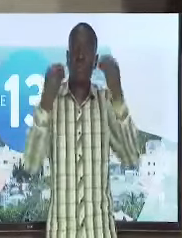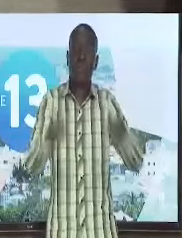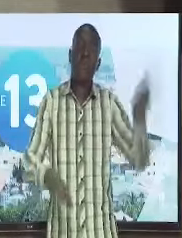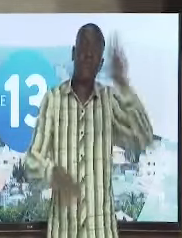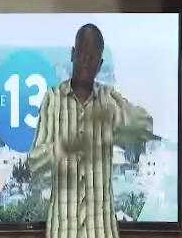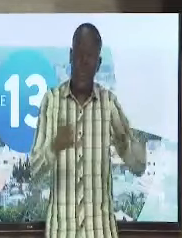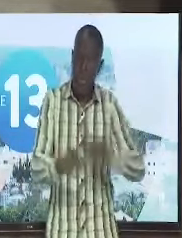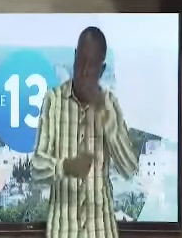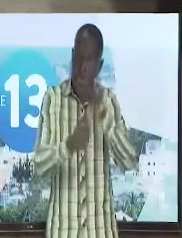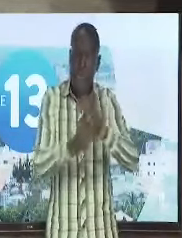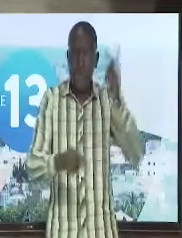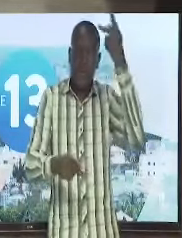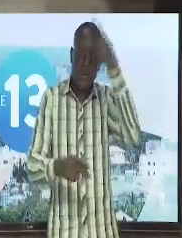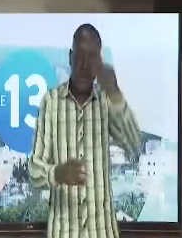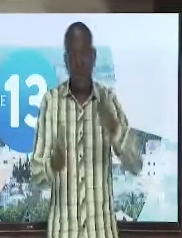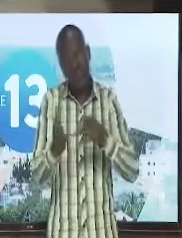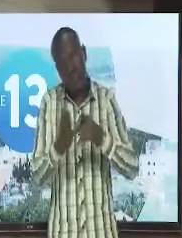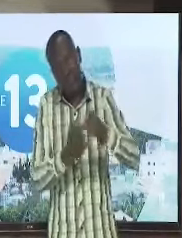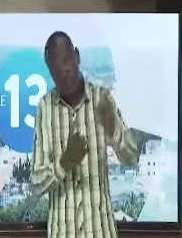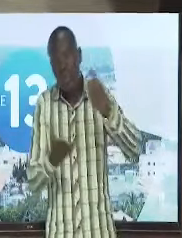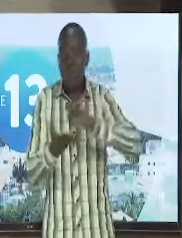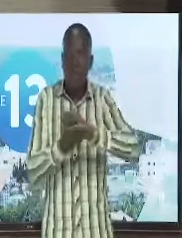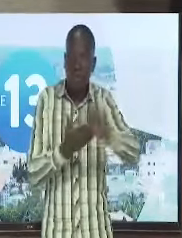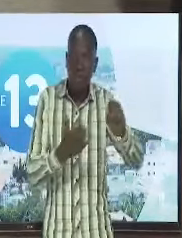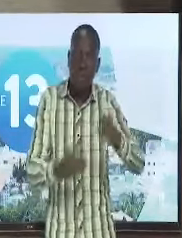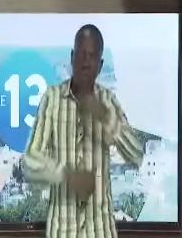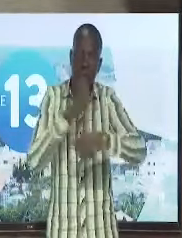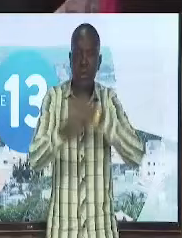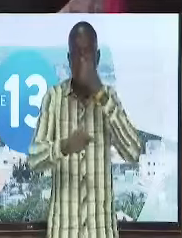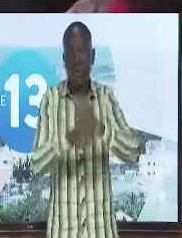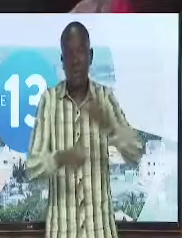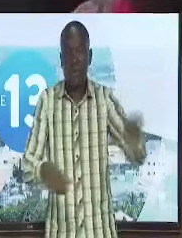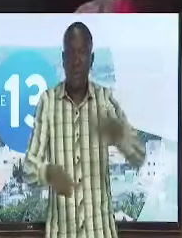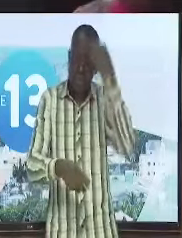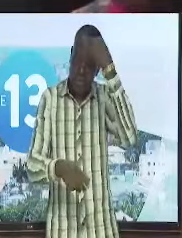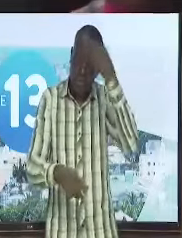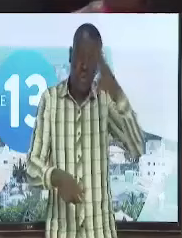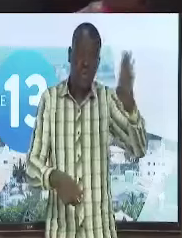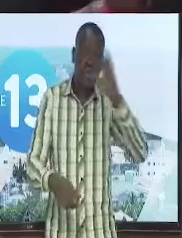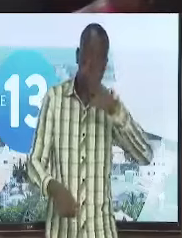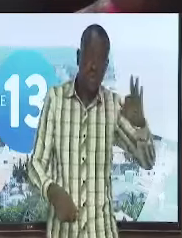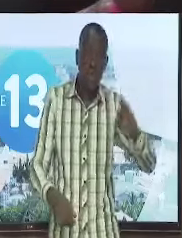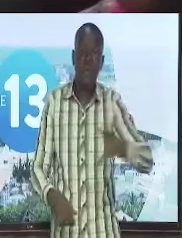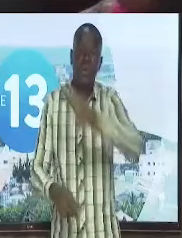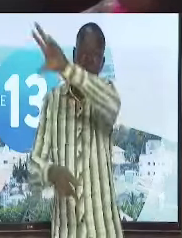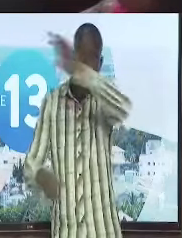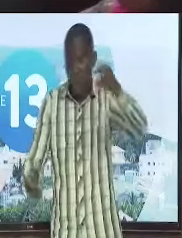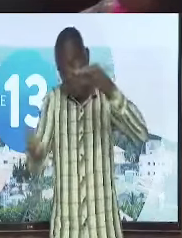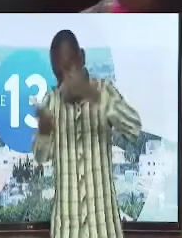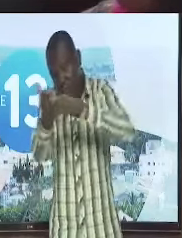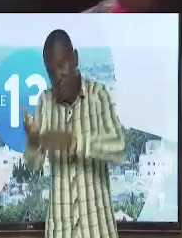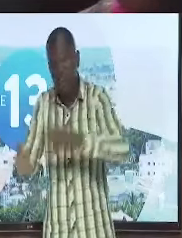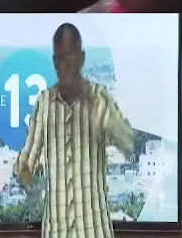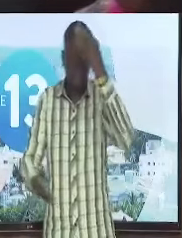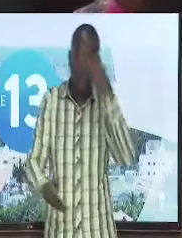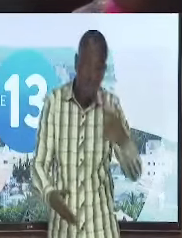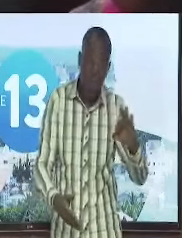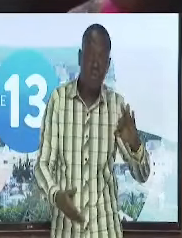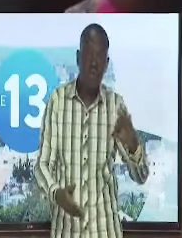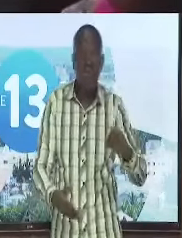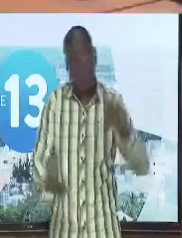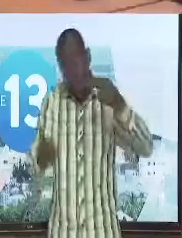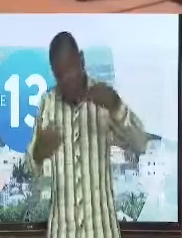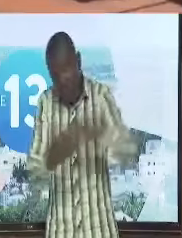œuvre, la politique de gratuité des soins coûte par an à l'État burkinabé environ 30 milliards de francs CFA. Avec la nouvelle approche